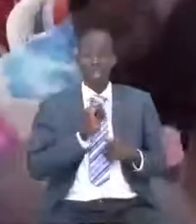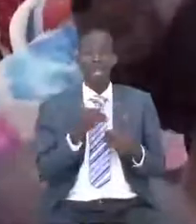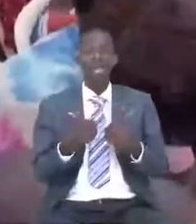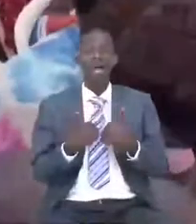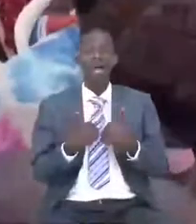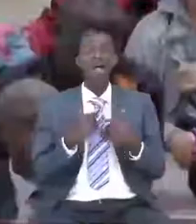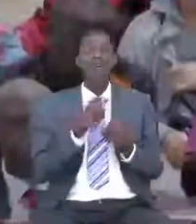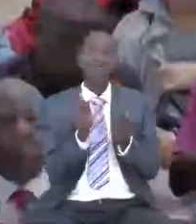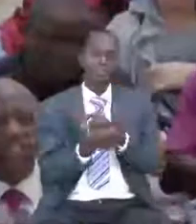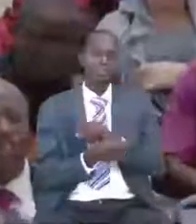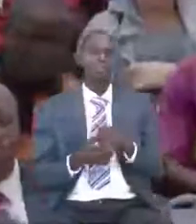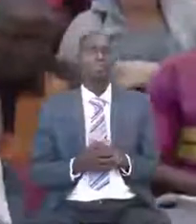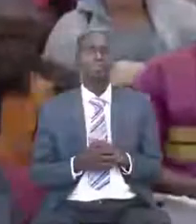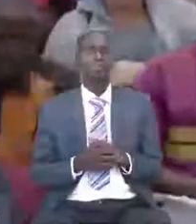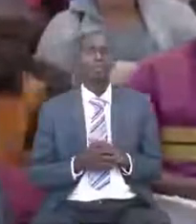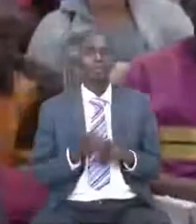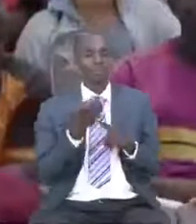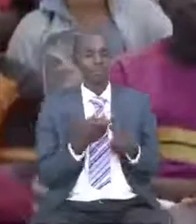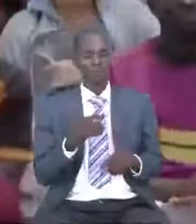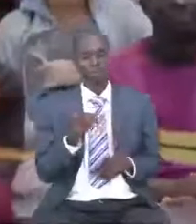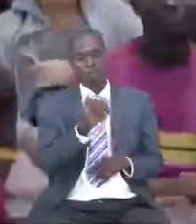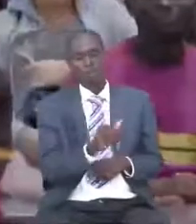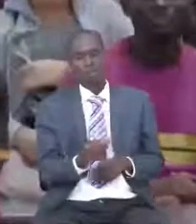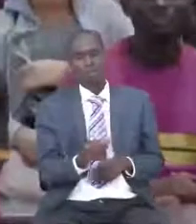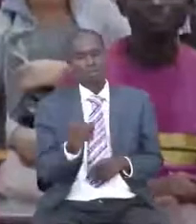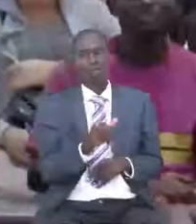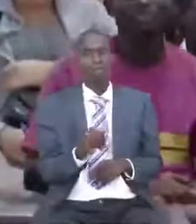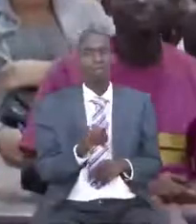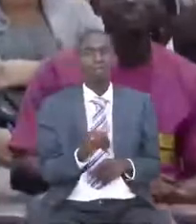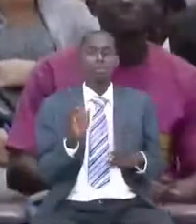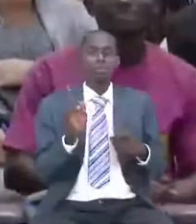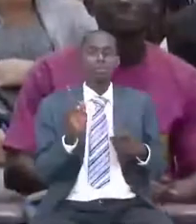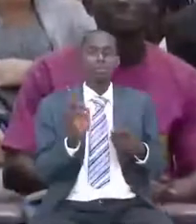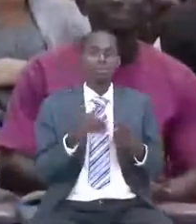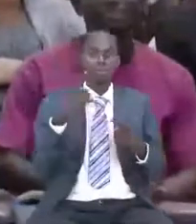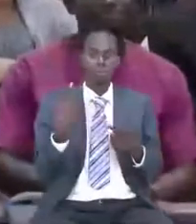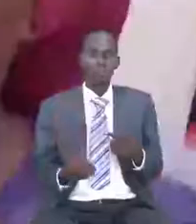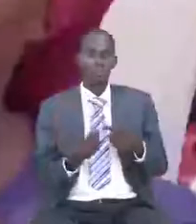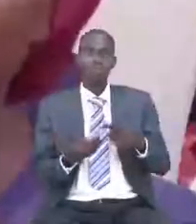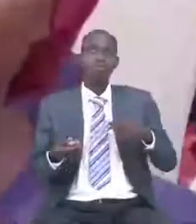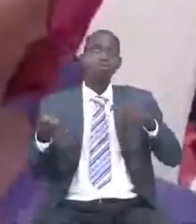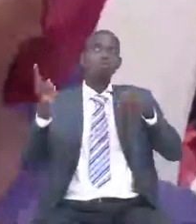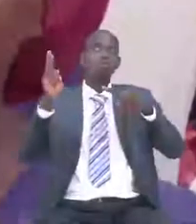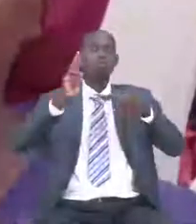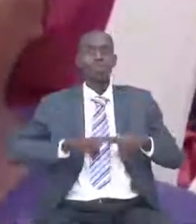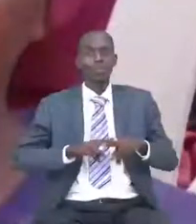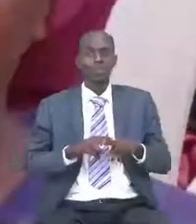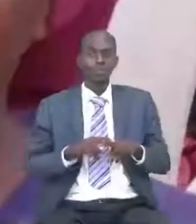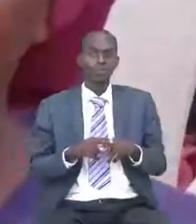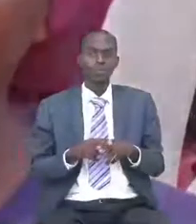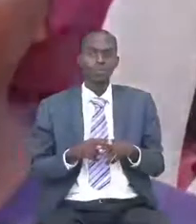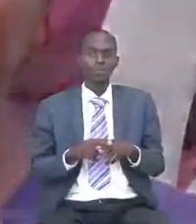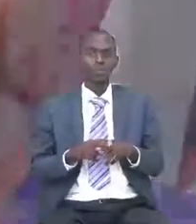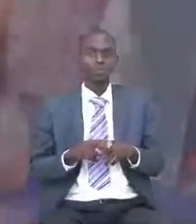changé. Moi, j'ai changé de l'ordinaire pour